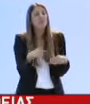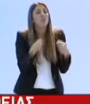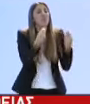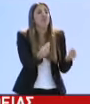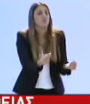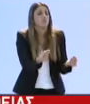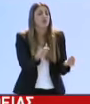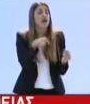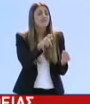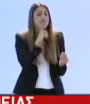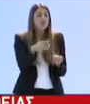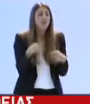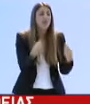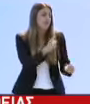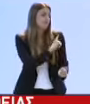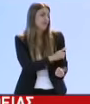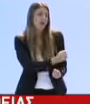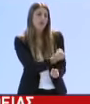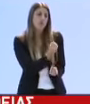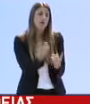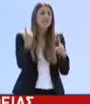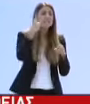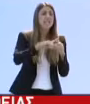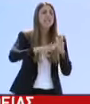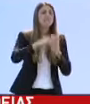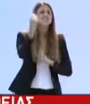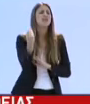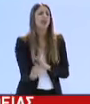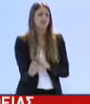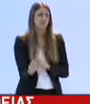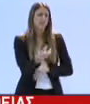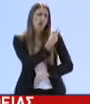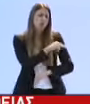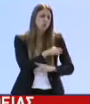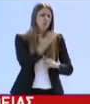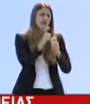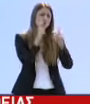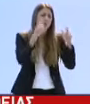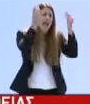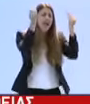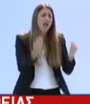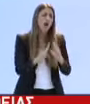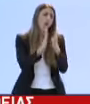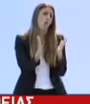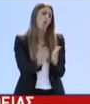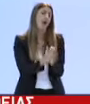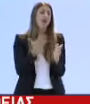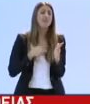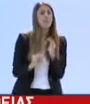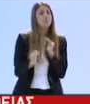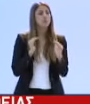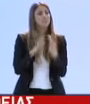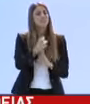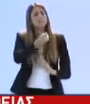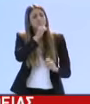παρέχει ποιοτικά εφόδια και υψηλού επίπεδου υπηρεσίες στους πολίτες, που δημιουργεί ένα στοχευμένο δίκτυο προστασίας για τους